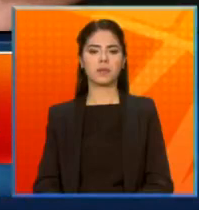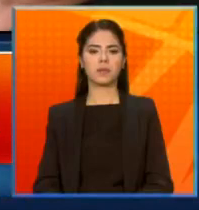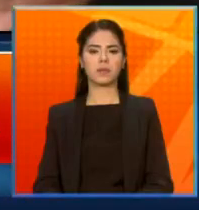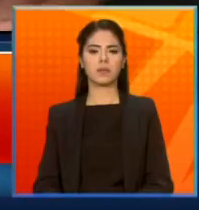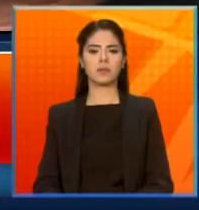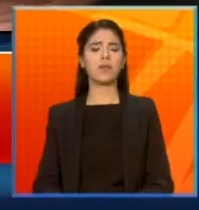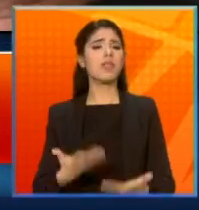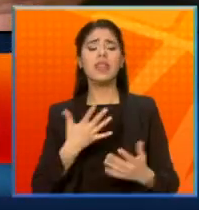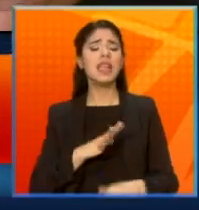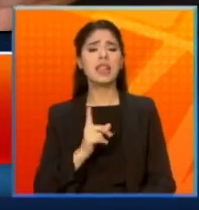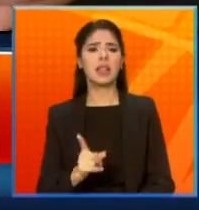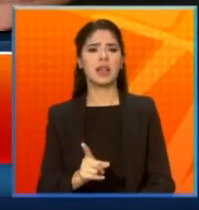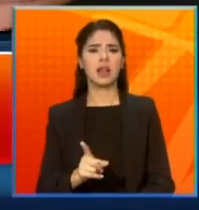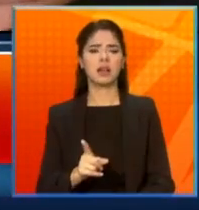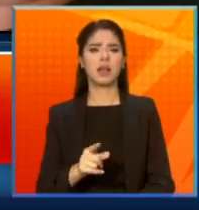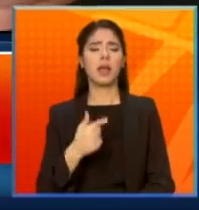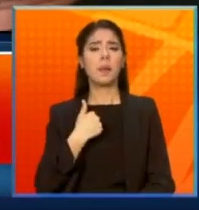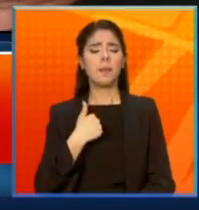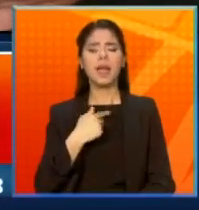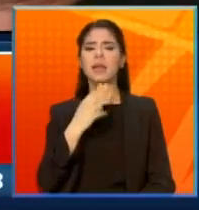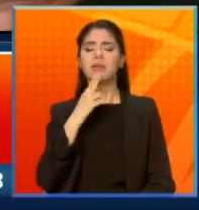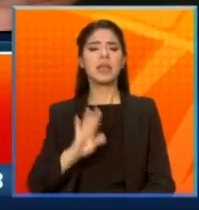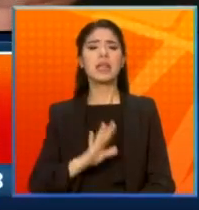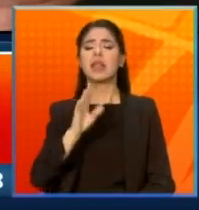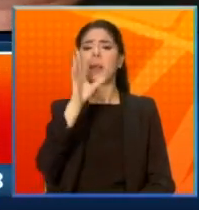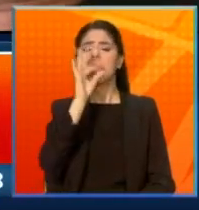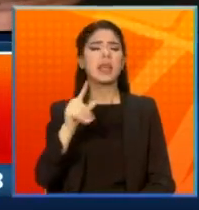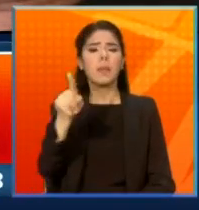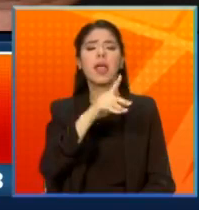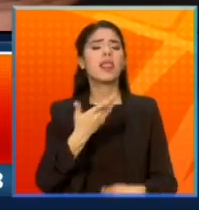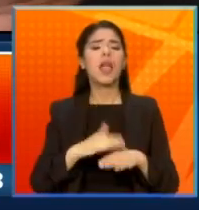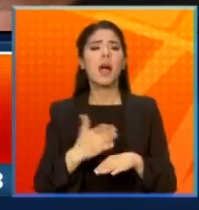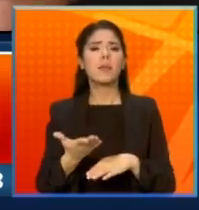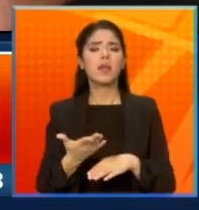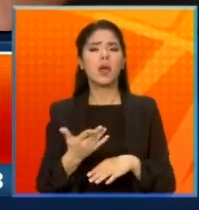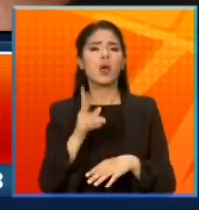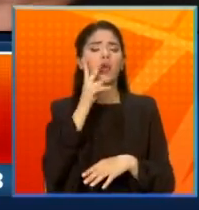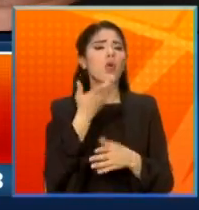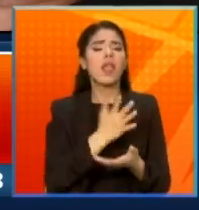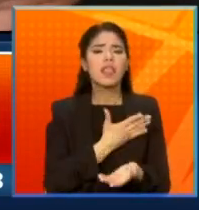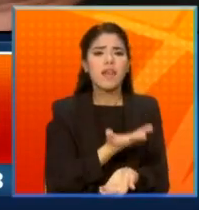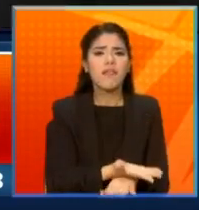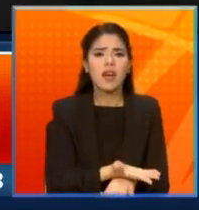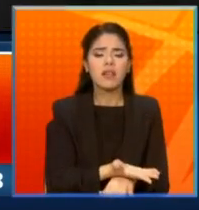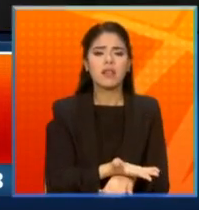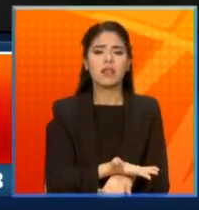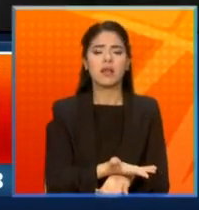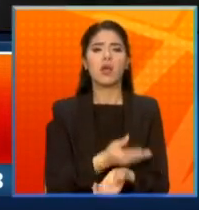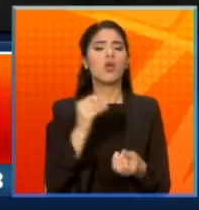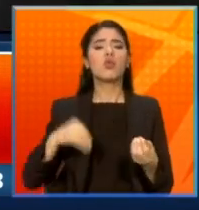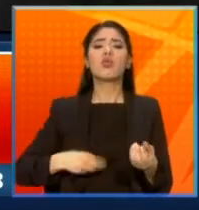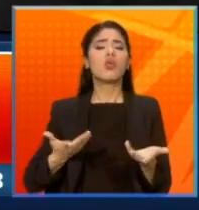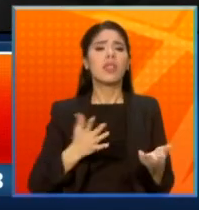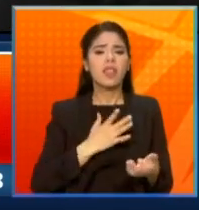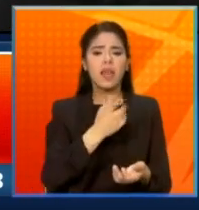Ne istediler? Benim kızım kime ne yaptı? Günahı neydi? Suçu neydi?